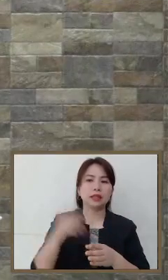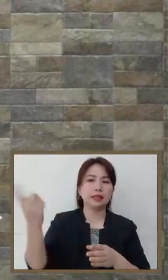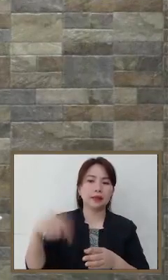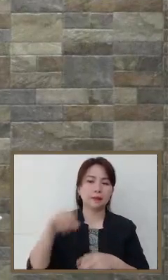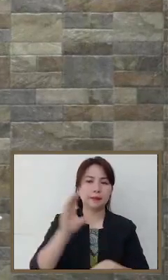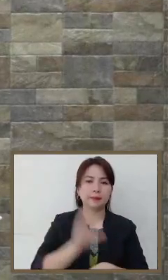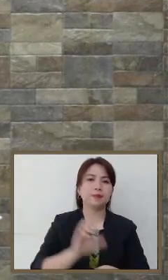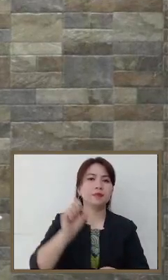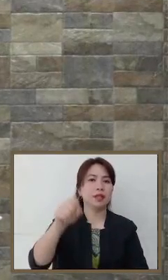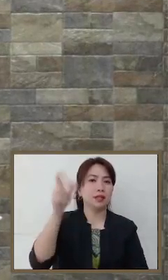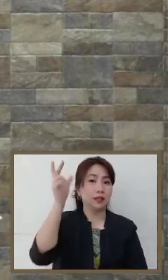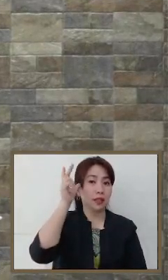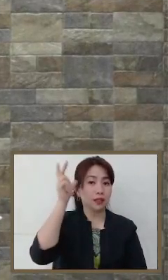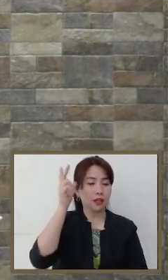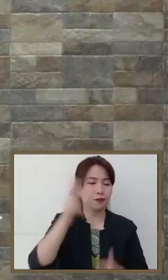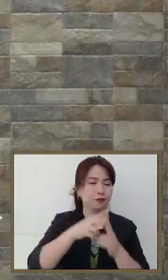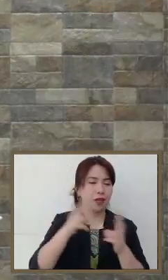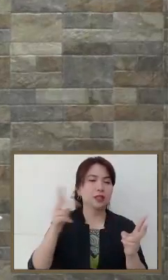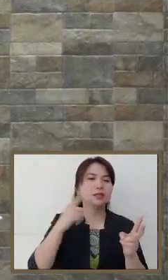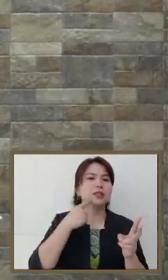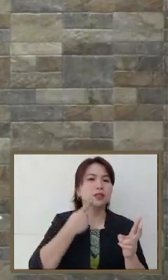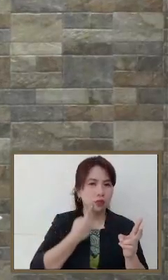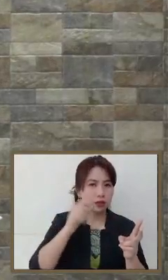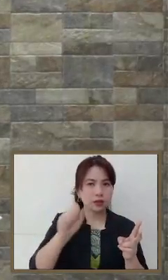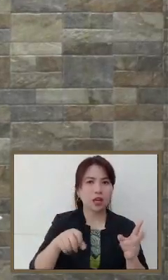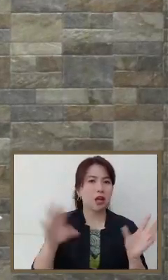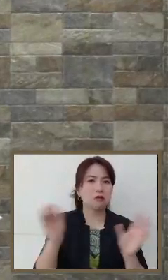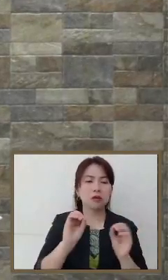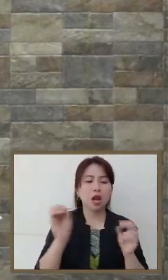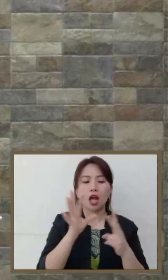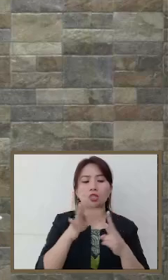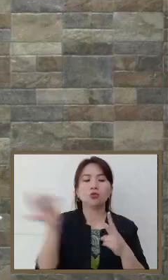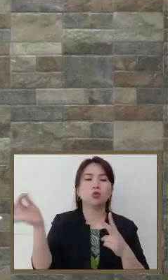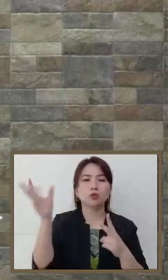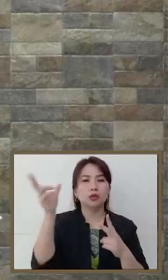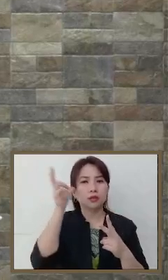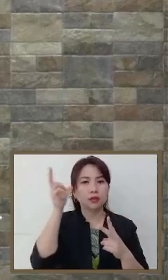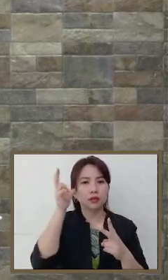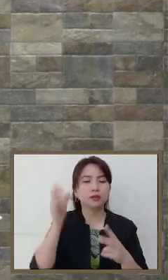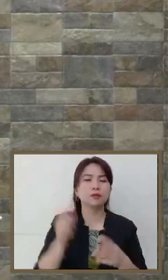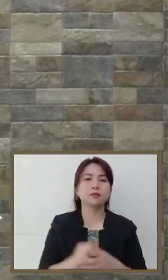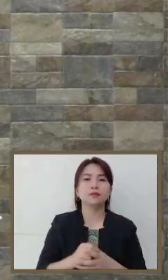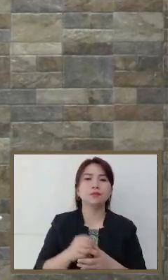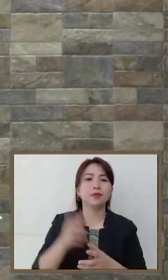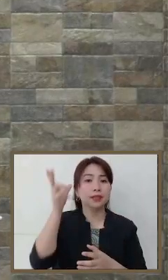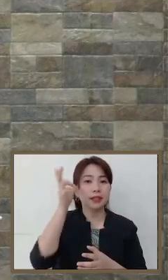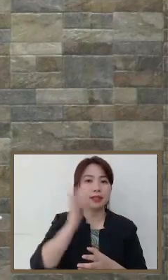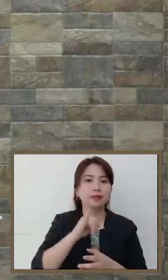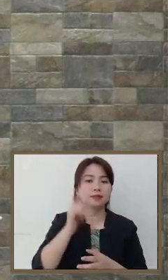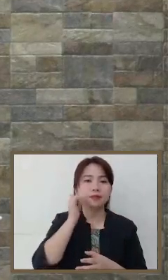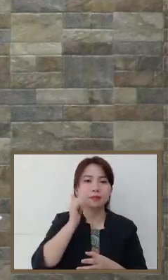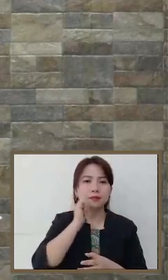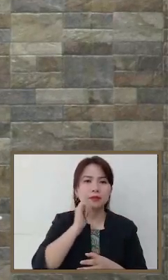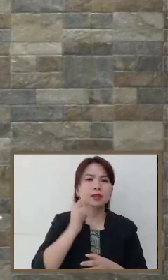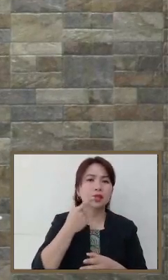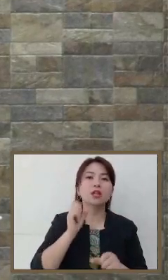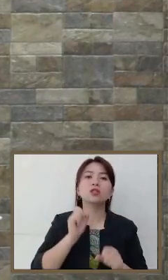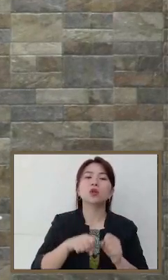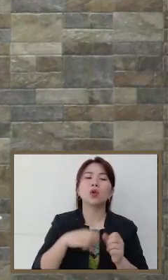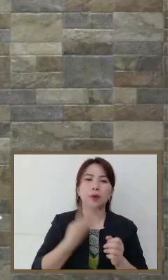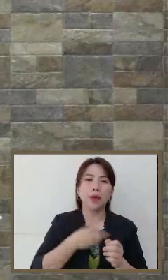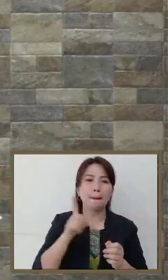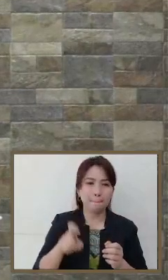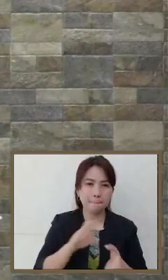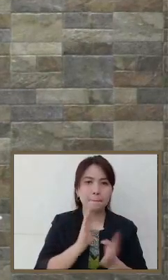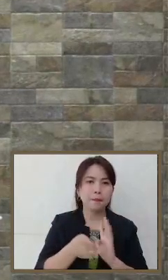diyablo Seryosong seryoso walang pinipili ang diyablo Seryoso po siya kaya seryosohin natin everytime